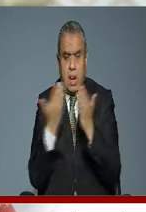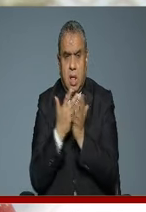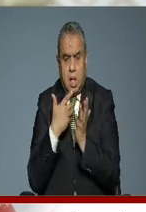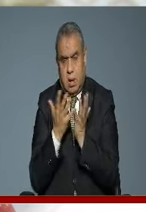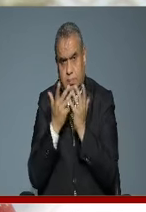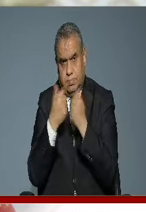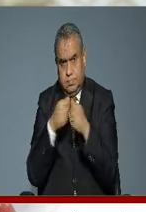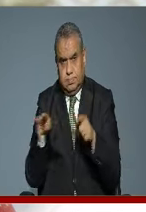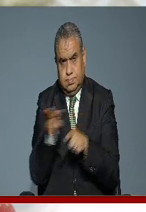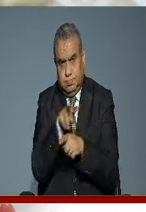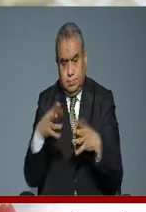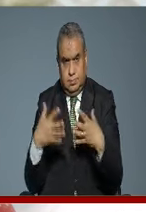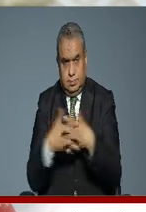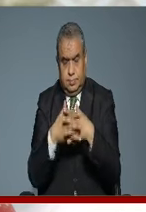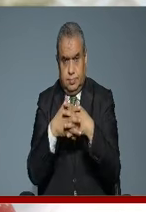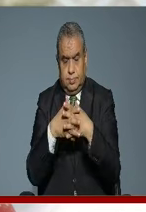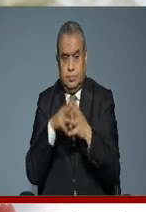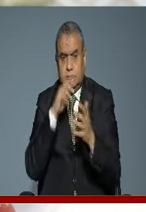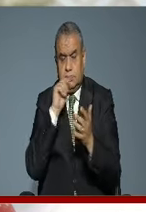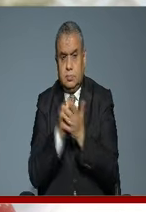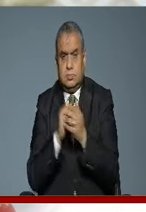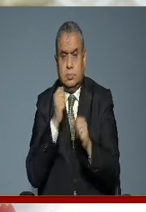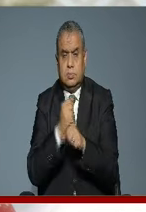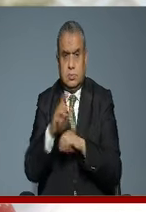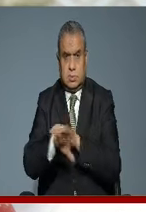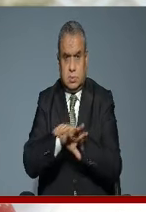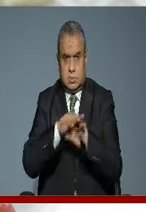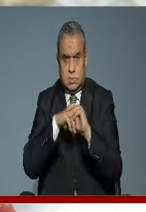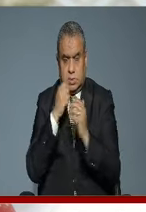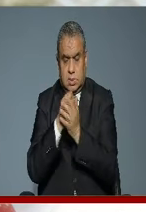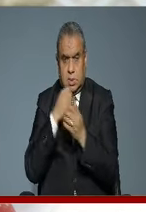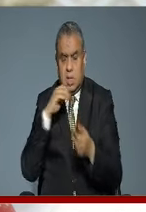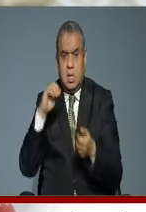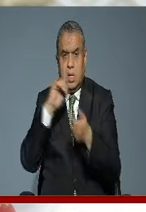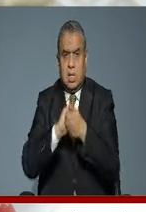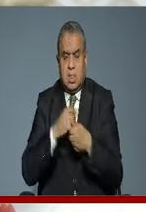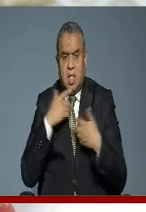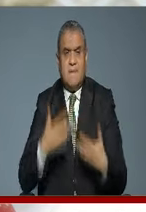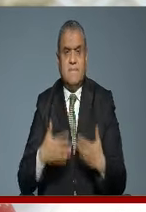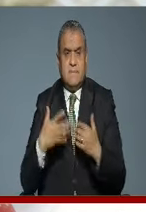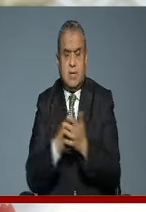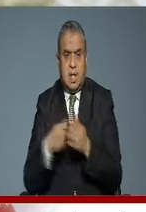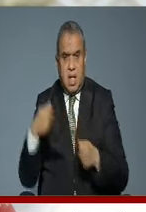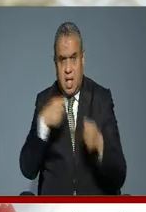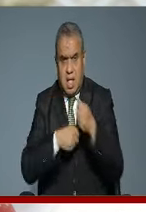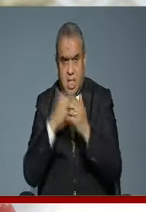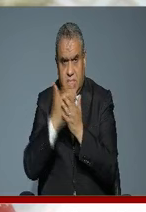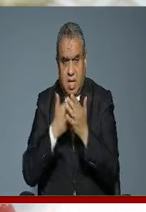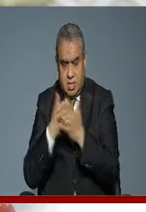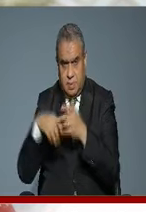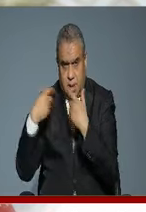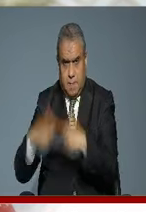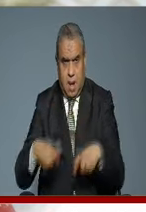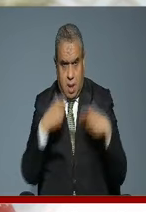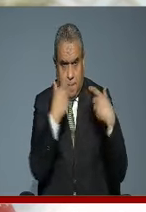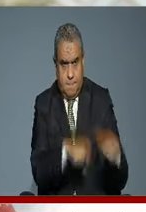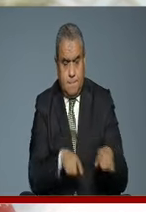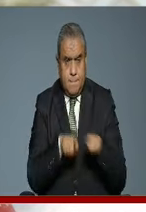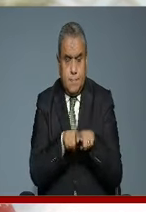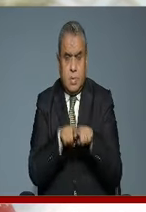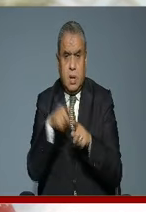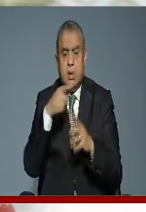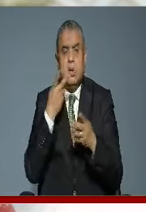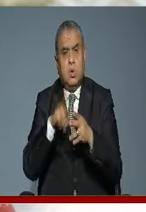بيننا، ويمكن أن يكون لنا اتفاقية لتسهيل الاستثمارات بين بلدينا، وقمنا بتوقيع